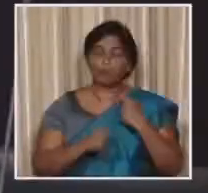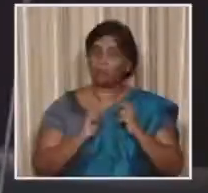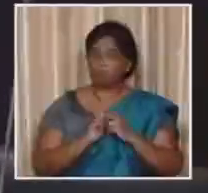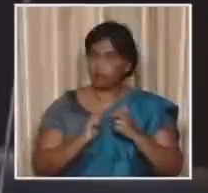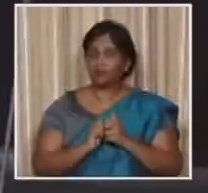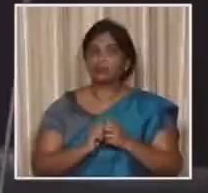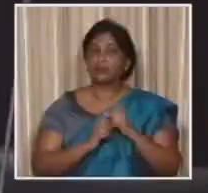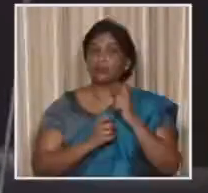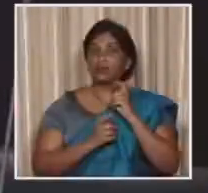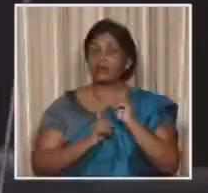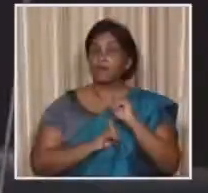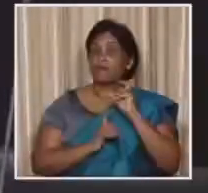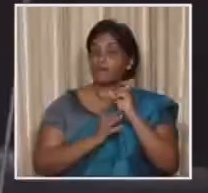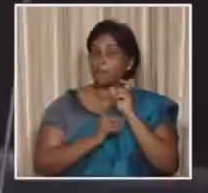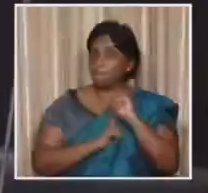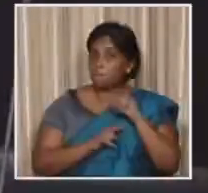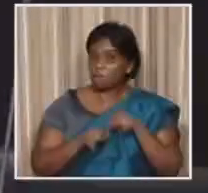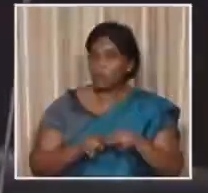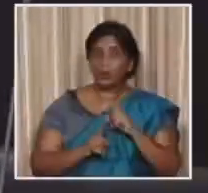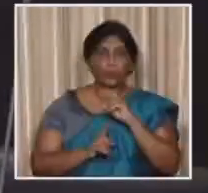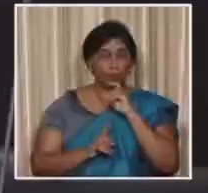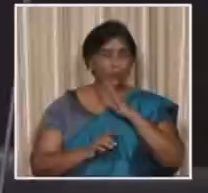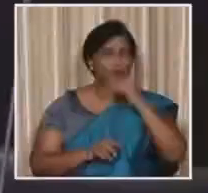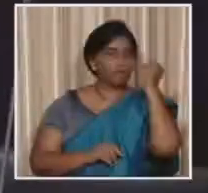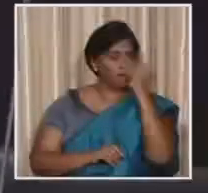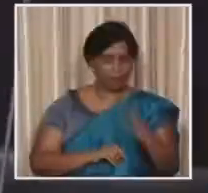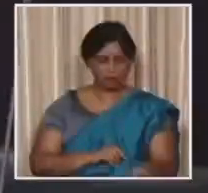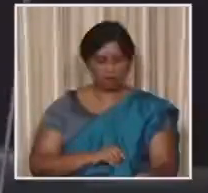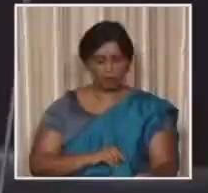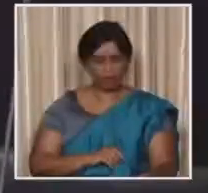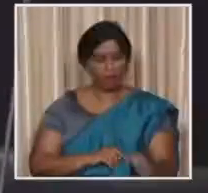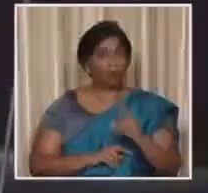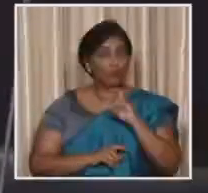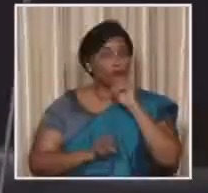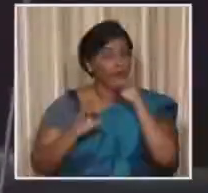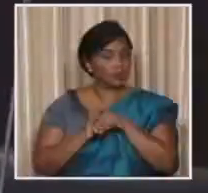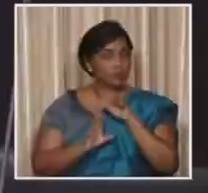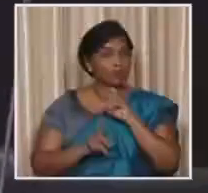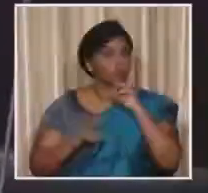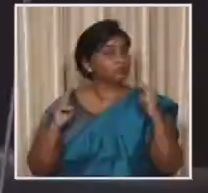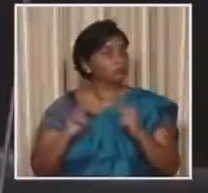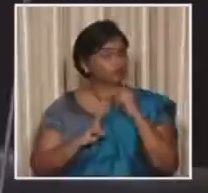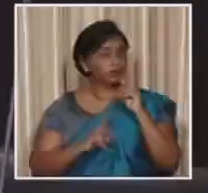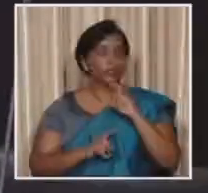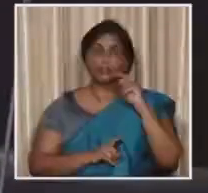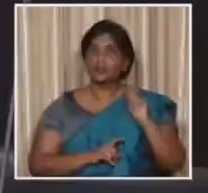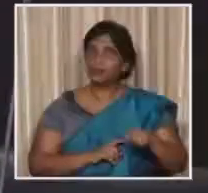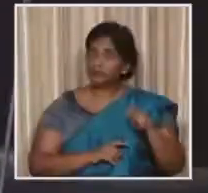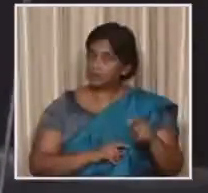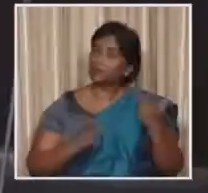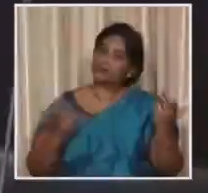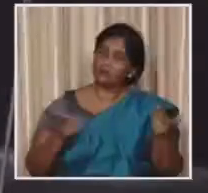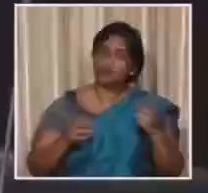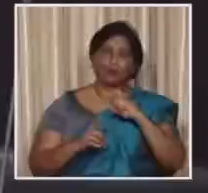මේක විවස්ථාදායකය මේ විදියට අධිකරණයේ හෙලා දැක්කොත් අධිකරණයේ ඉන්න ශේෂ්ත්‍රාධිකරණයේ විනිසුරුවරු එහෙම